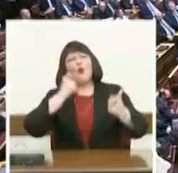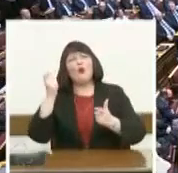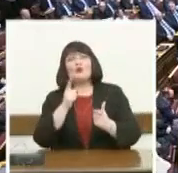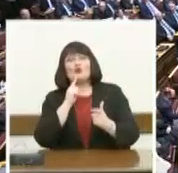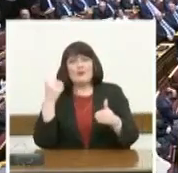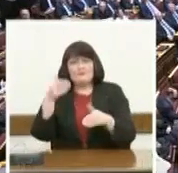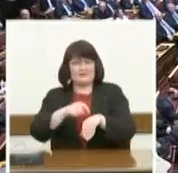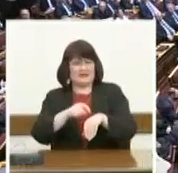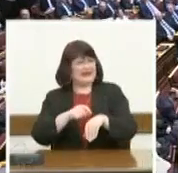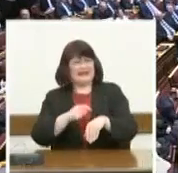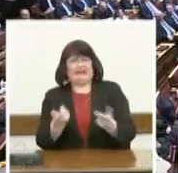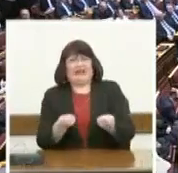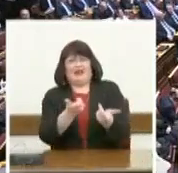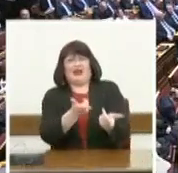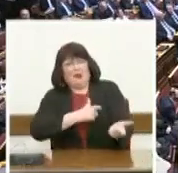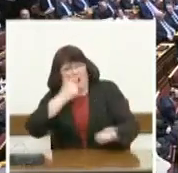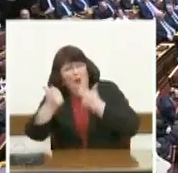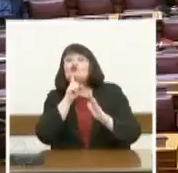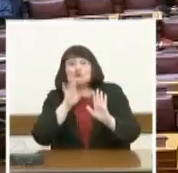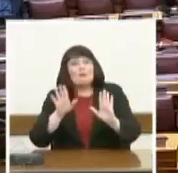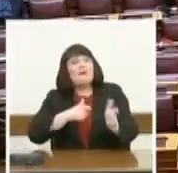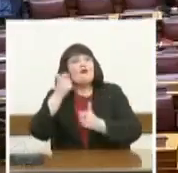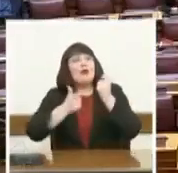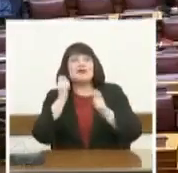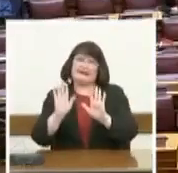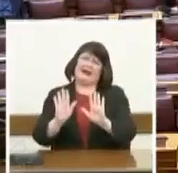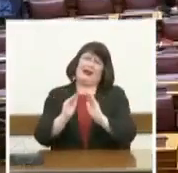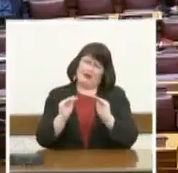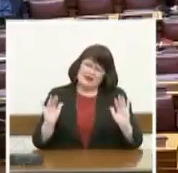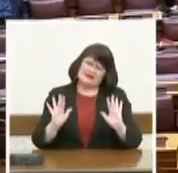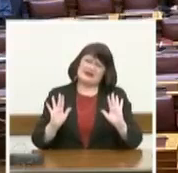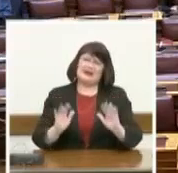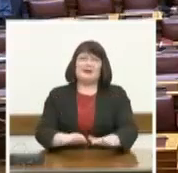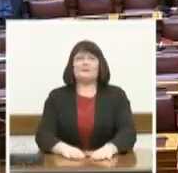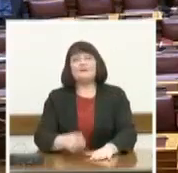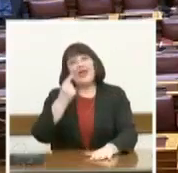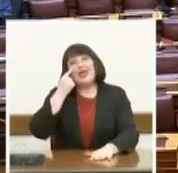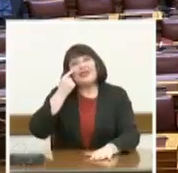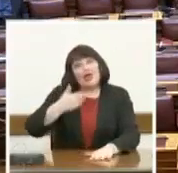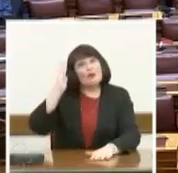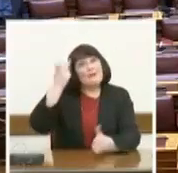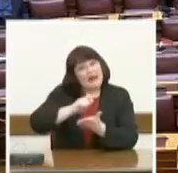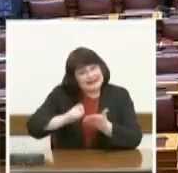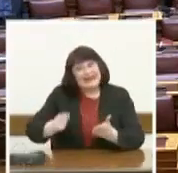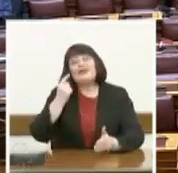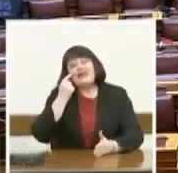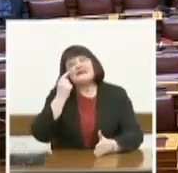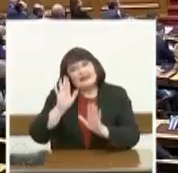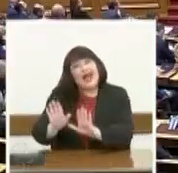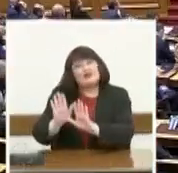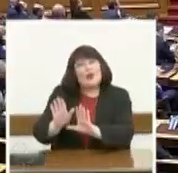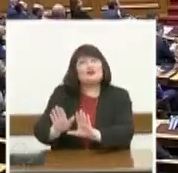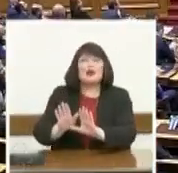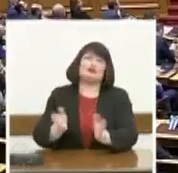Λέει λοιπόν, λυπάμαι που το ζήτημα αυτό εργαλειοποιείται με τέτοιο τρόπο λίγες μέρες πριν από τις εκλογές και πιστεύω ότι και ο